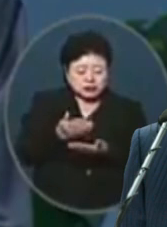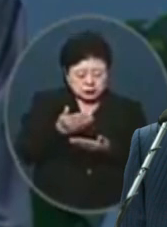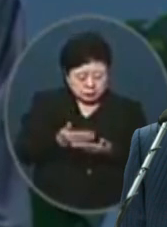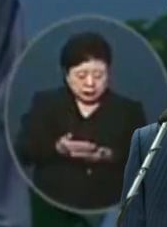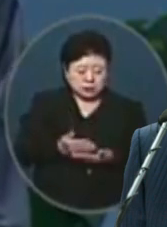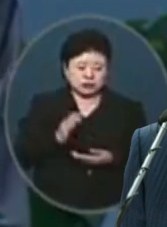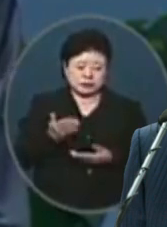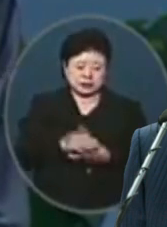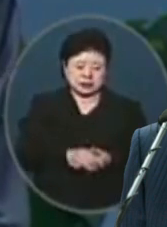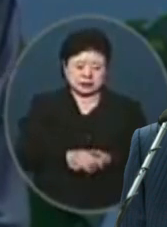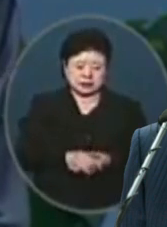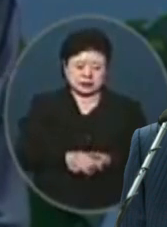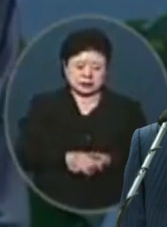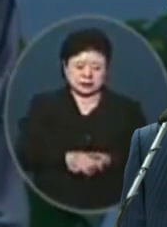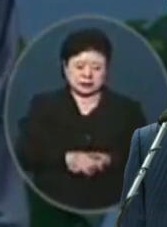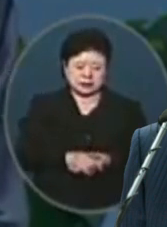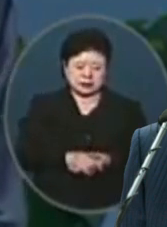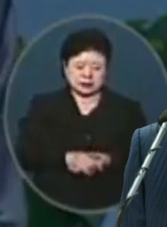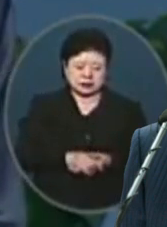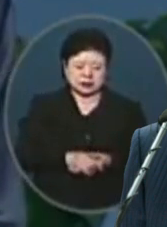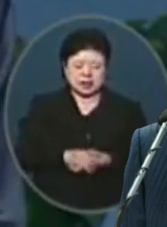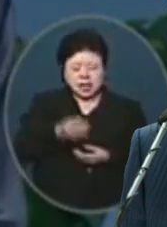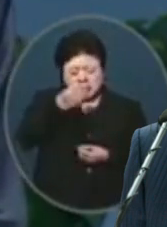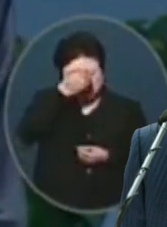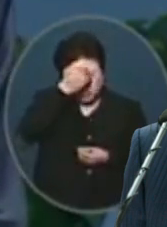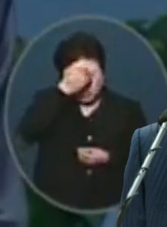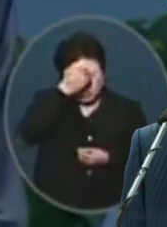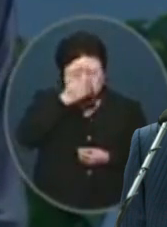것입니다. 우리 기독교는